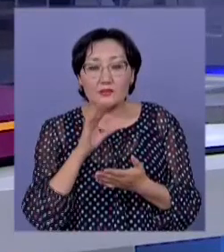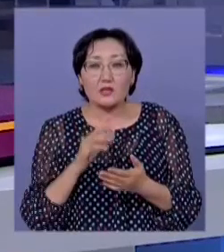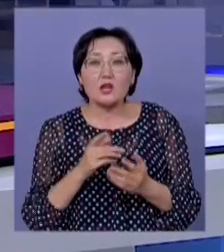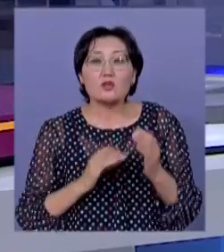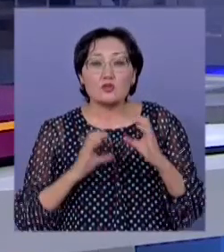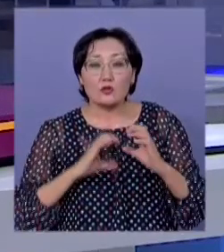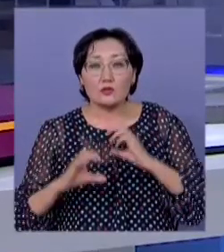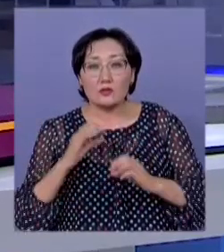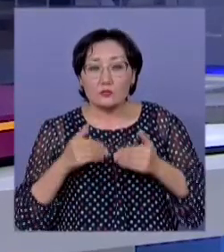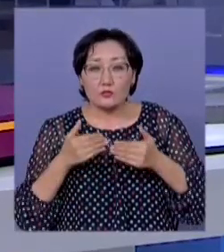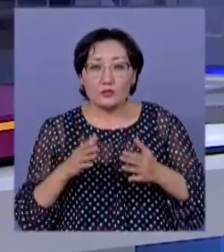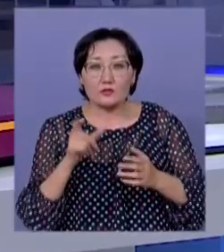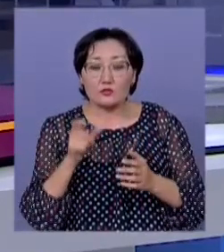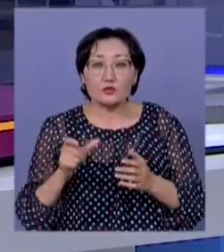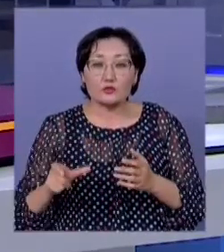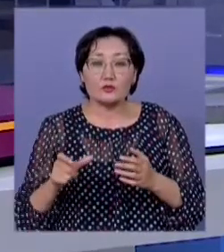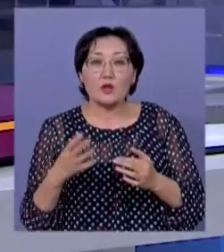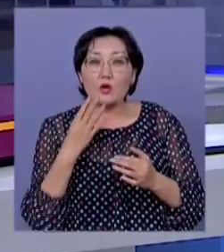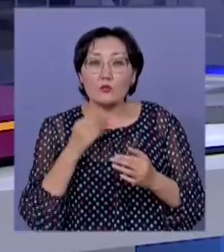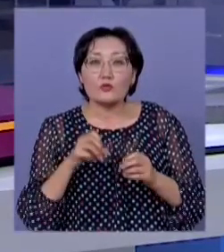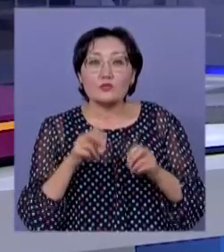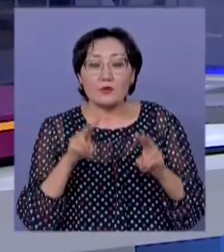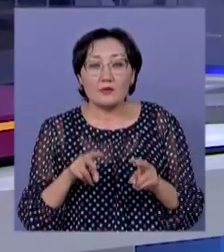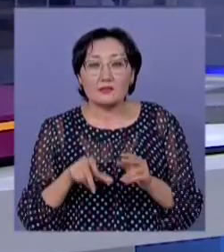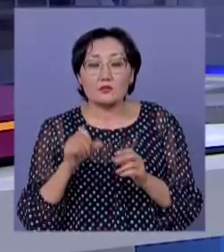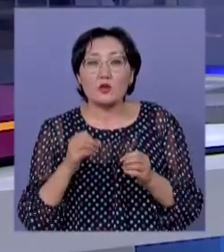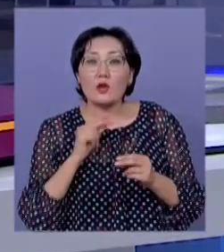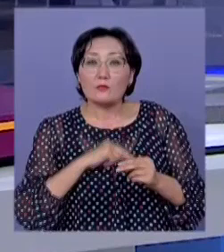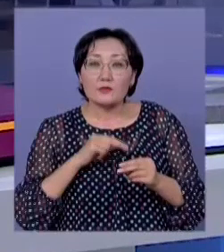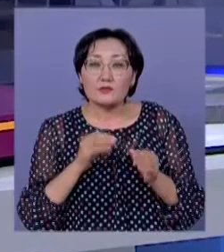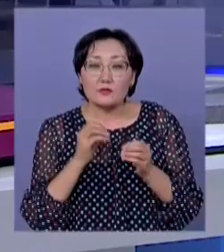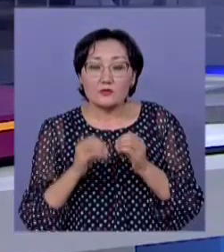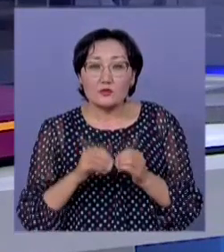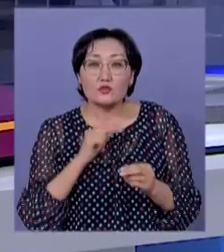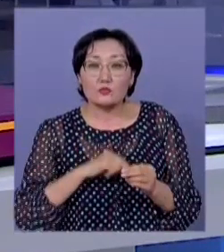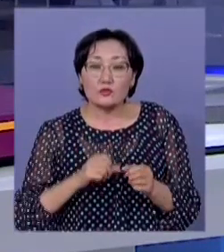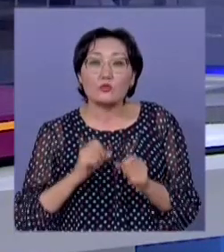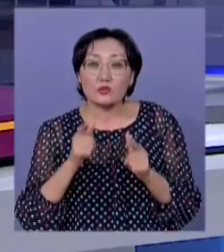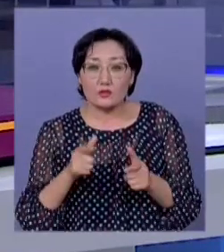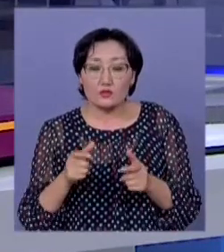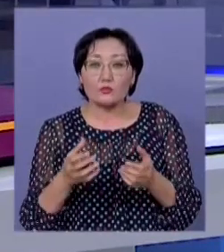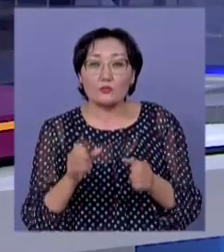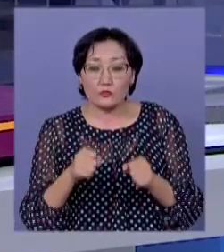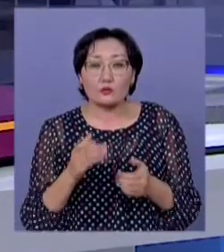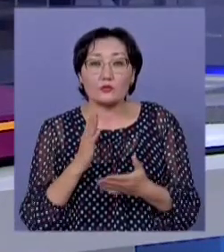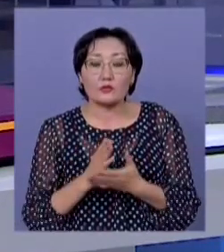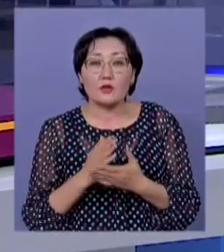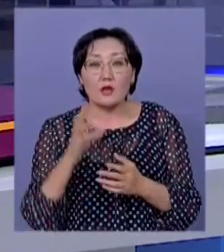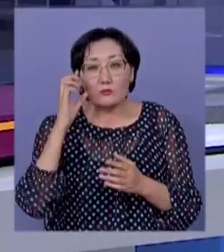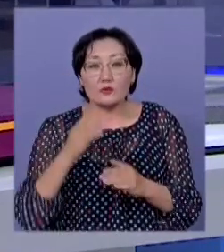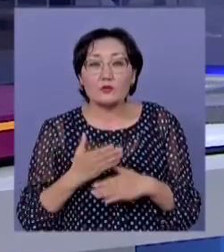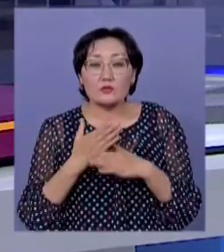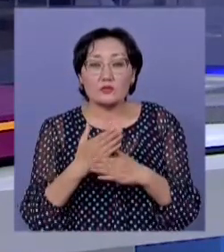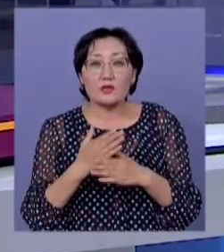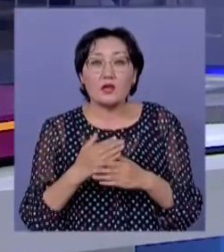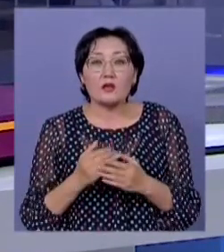жоғары оқу орнын тәмамдаған түлектердің өз мамандығымен тұрақты түрде жұмысқа орналасуына мүмкіндік алады. Мемлекеттік қолдаудың